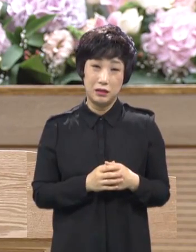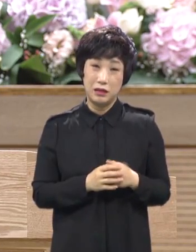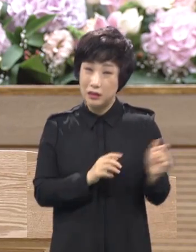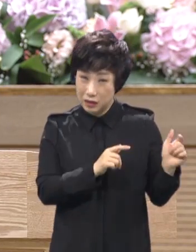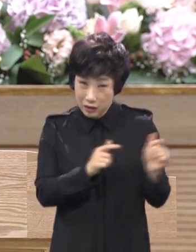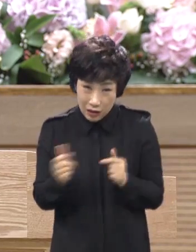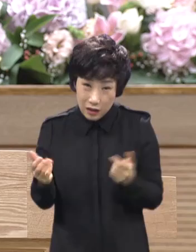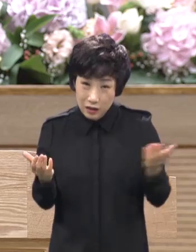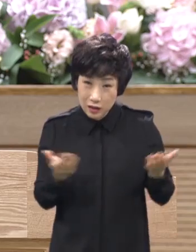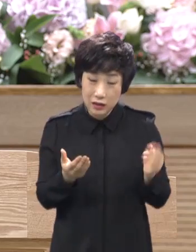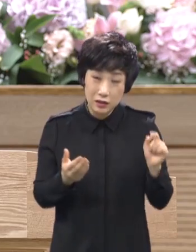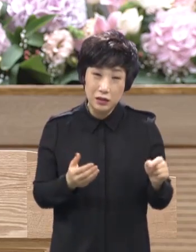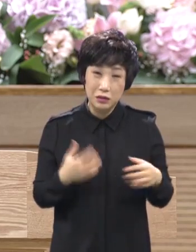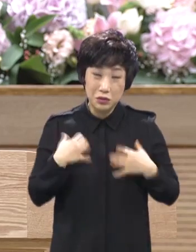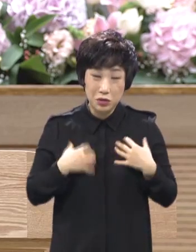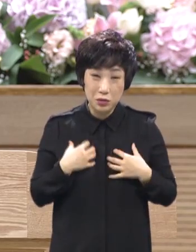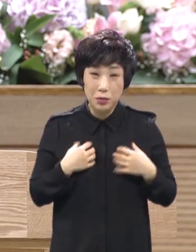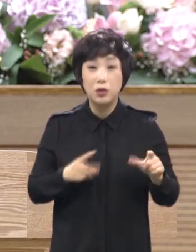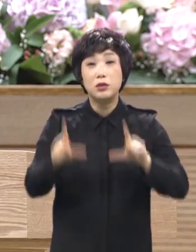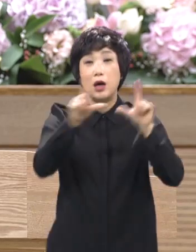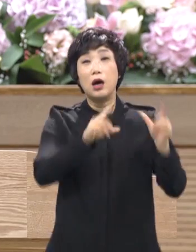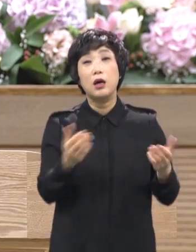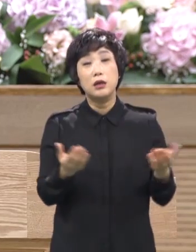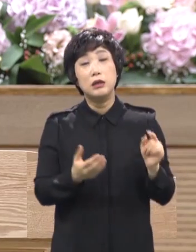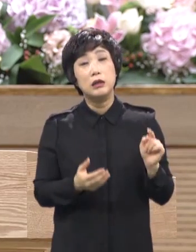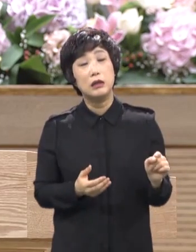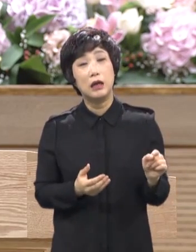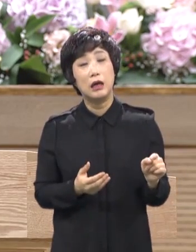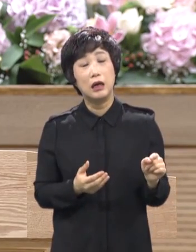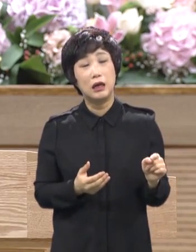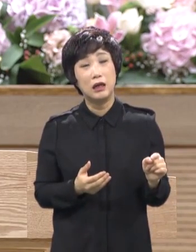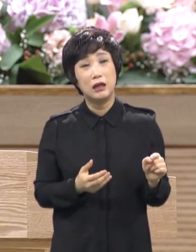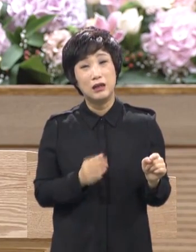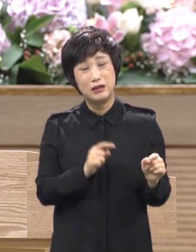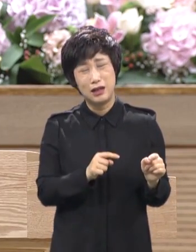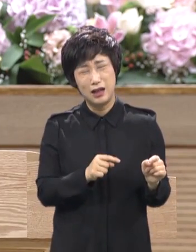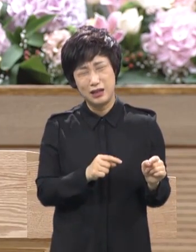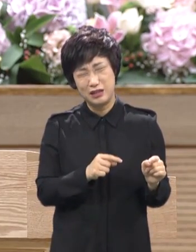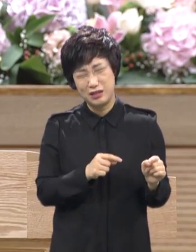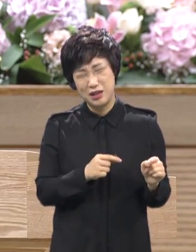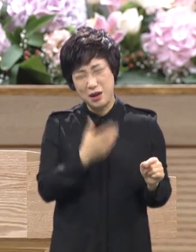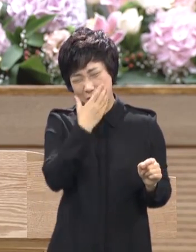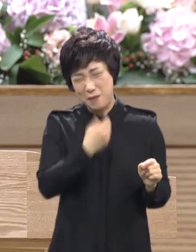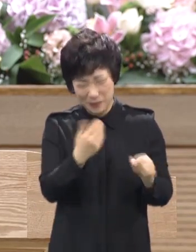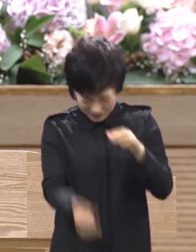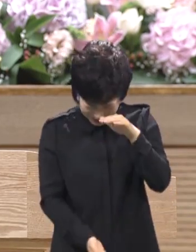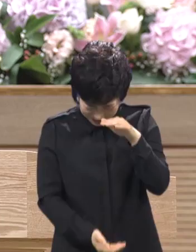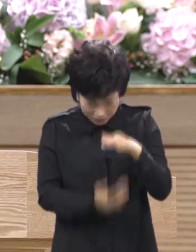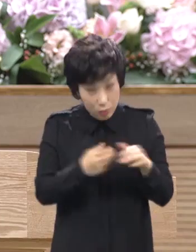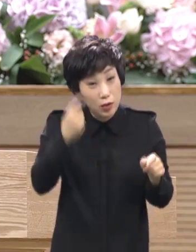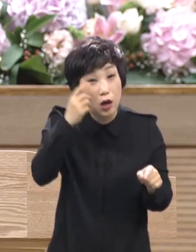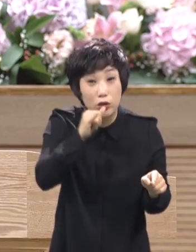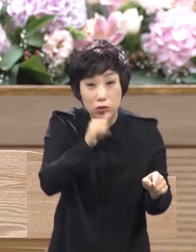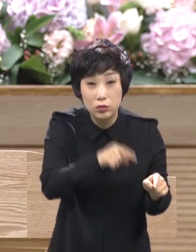이런 것을 누리면서 사는 것을 가장 큰